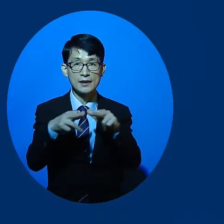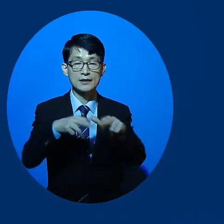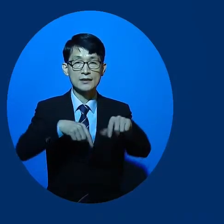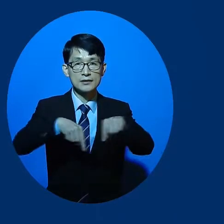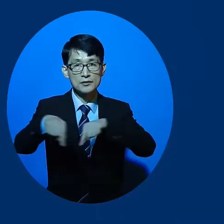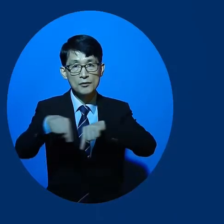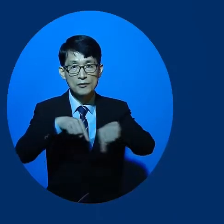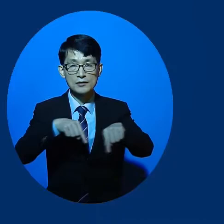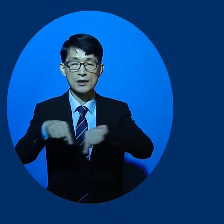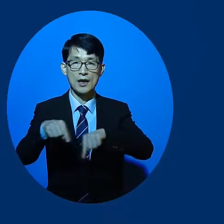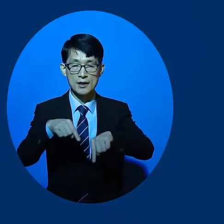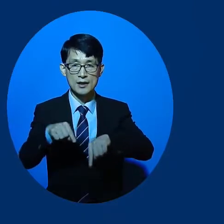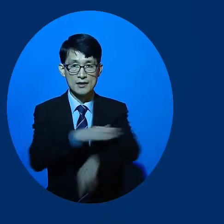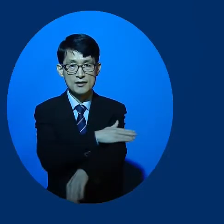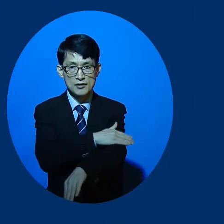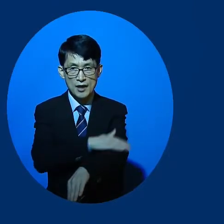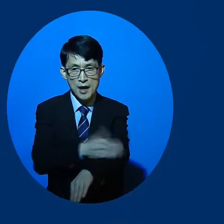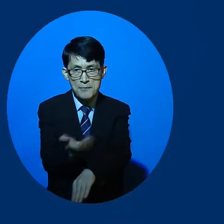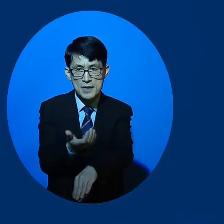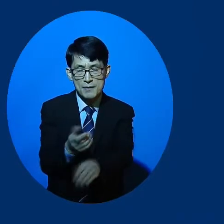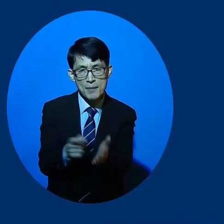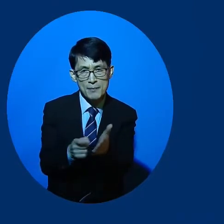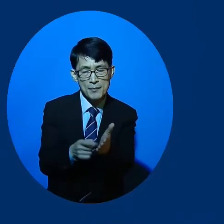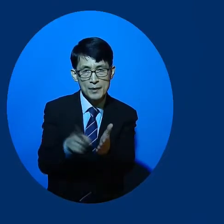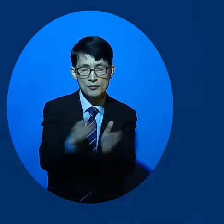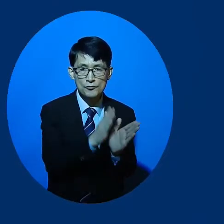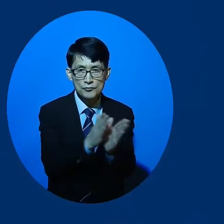정책에 발빠르게 대응하는 좀